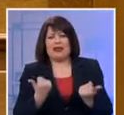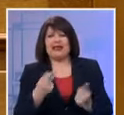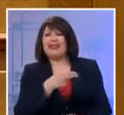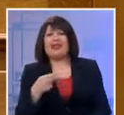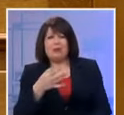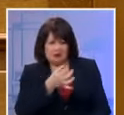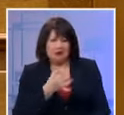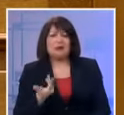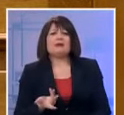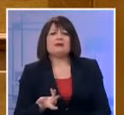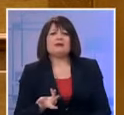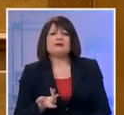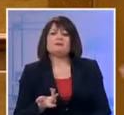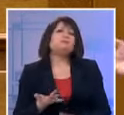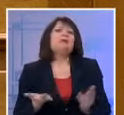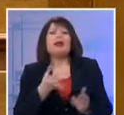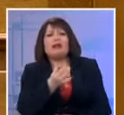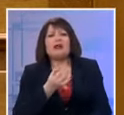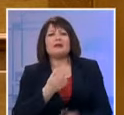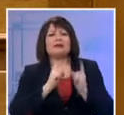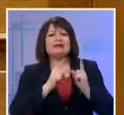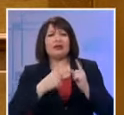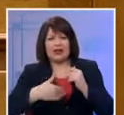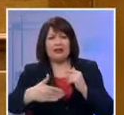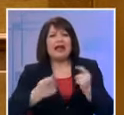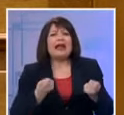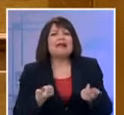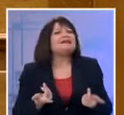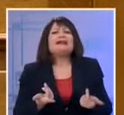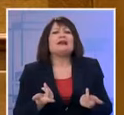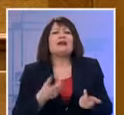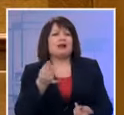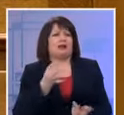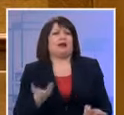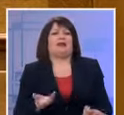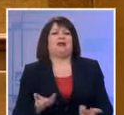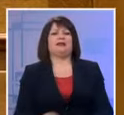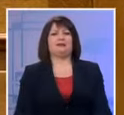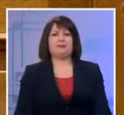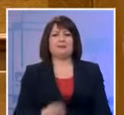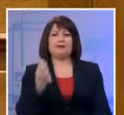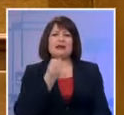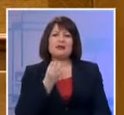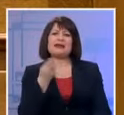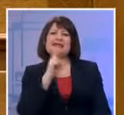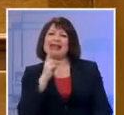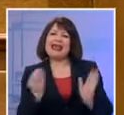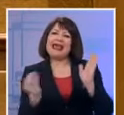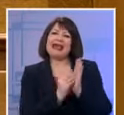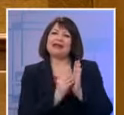θέμα. Δεν είπατε τη συμφωνία που πρόκειται να κάνετε. Μιλήσατε για τη ρήτρα μηδενικού